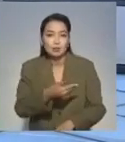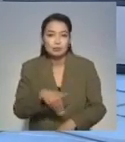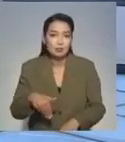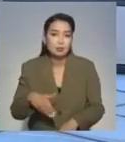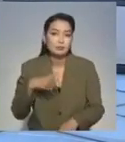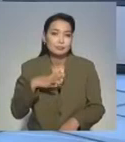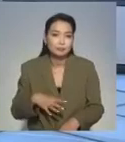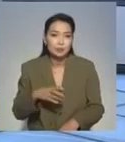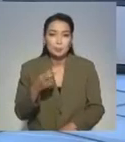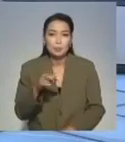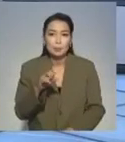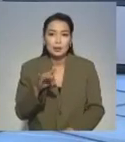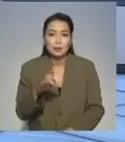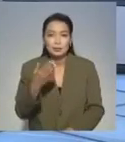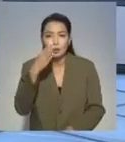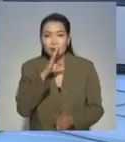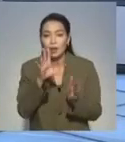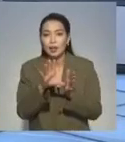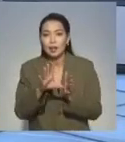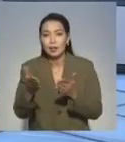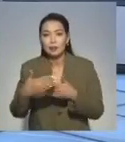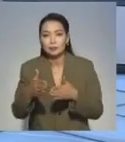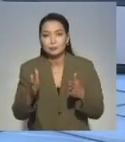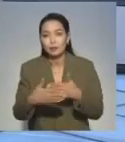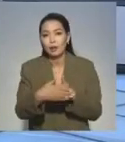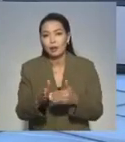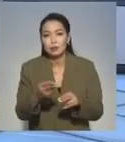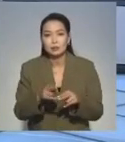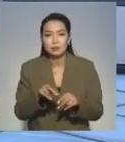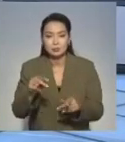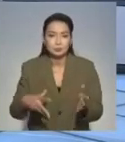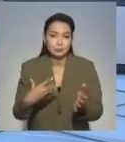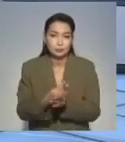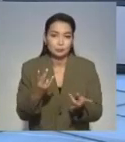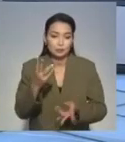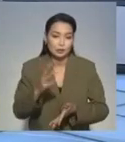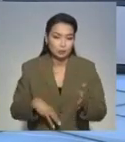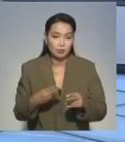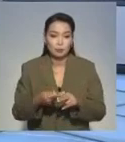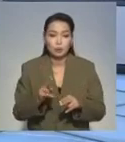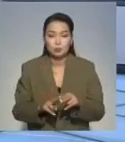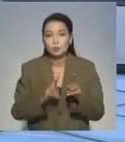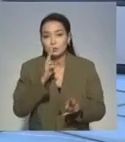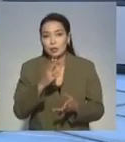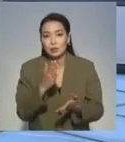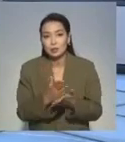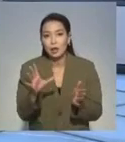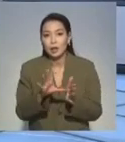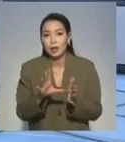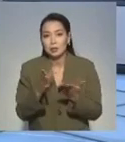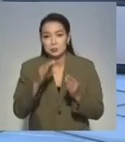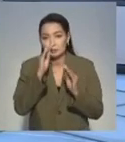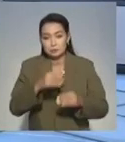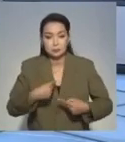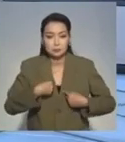Салықбайдың ата-анасы электр тарататын тораптың есігін ашық қалдырғандар өтемақы төлесін деп талап қойып отыр. Алайда энергетиктер кінә бізден